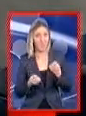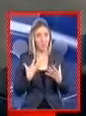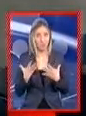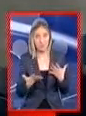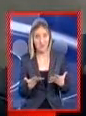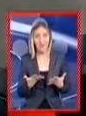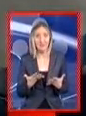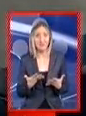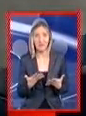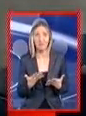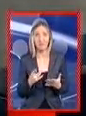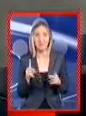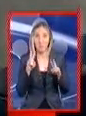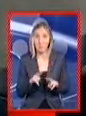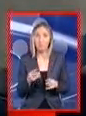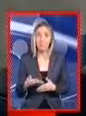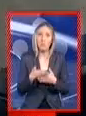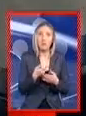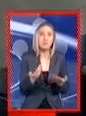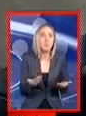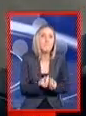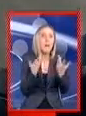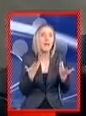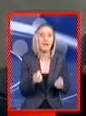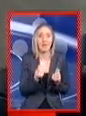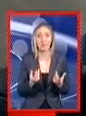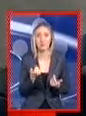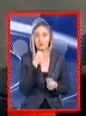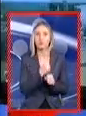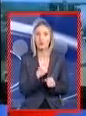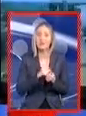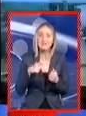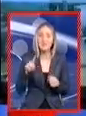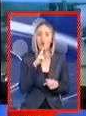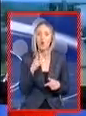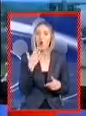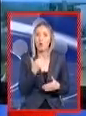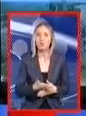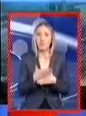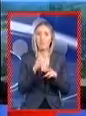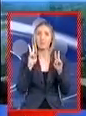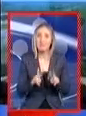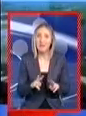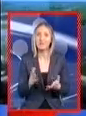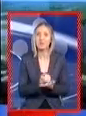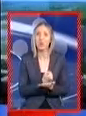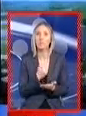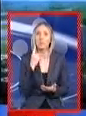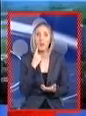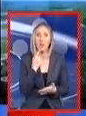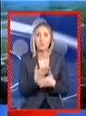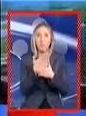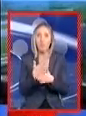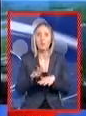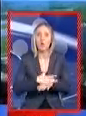odnosno da im se ne omogući da doprinesu makar malo. Šta ćete učiniti da svi ti koji žele da pomognu zaista dobiju priliku da pomognu, da osete šta